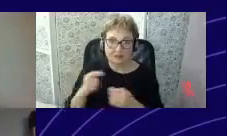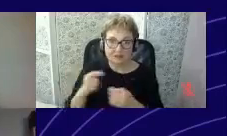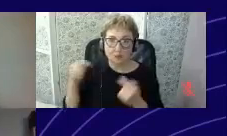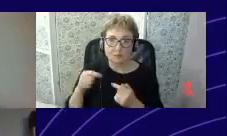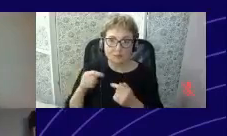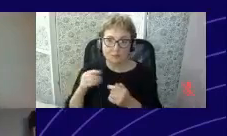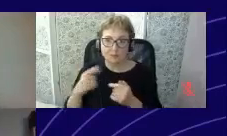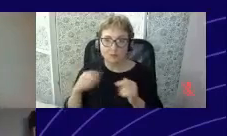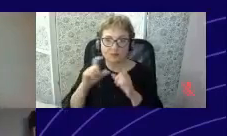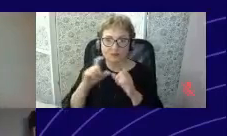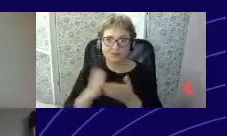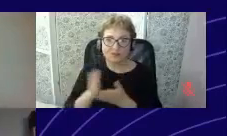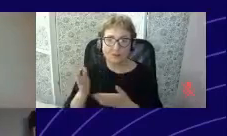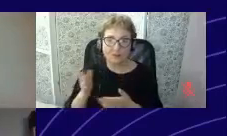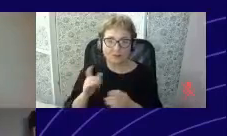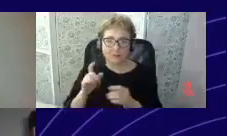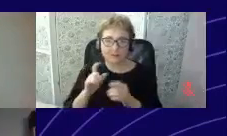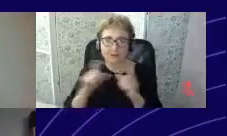ведомство.